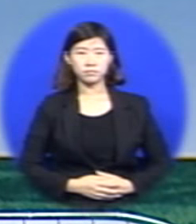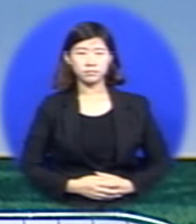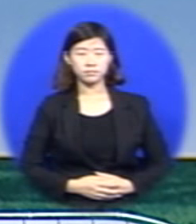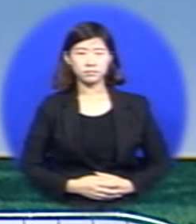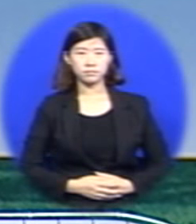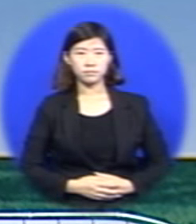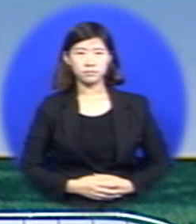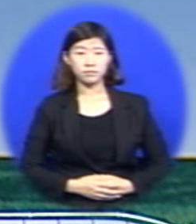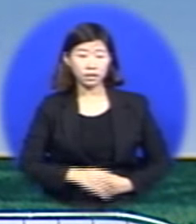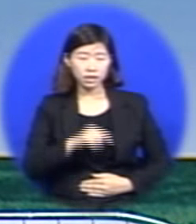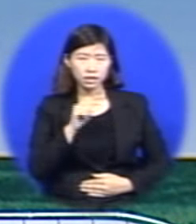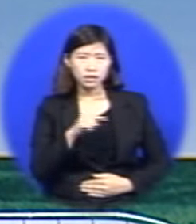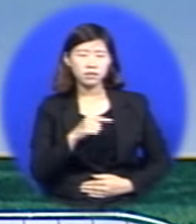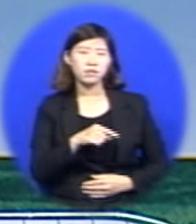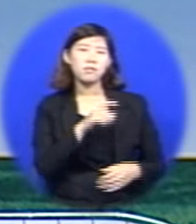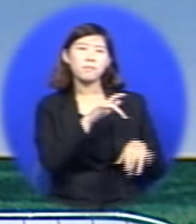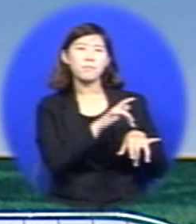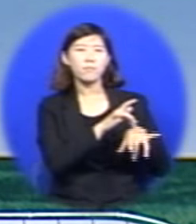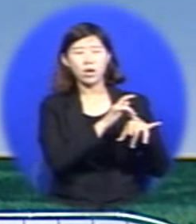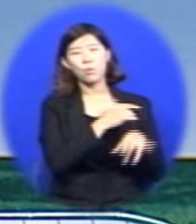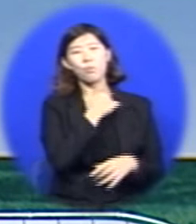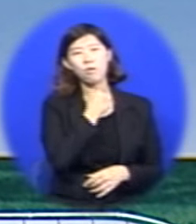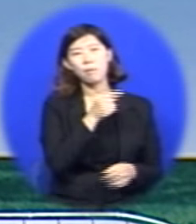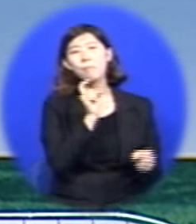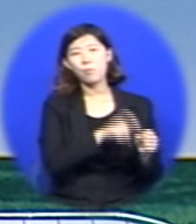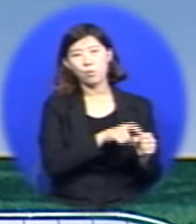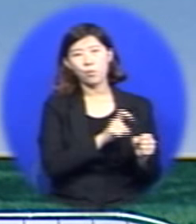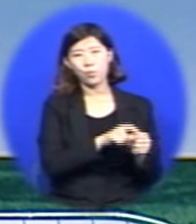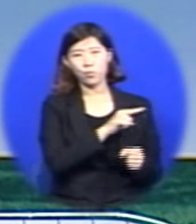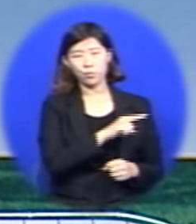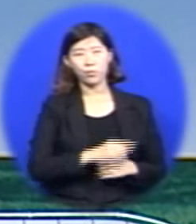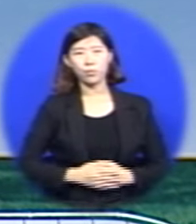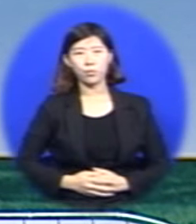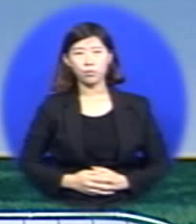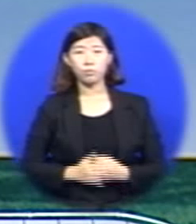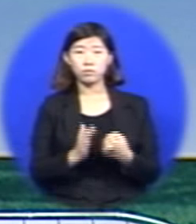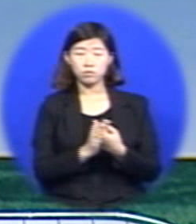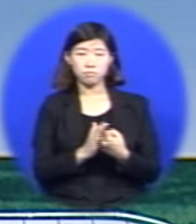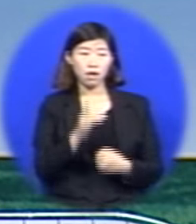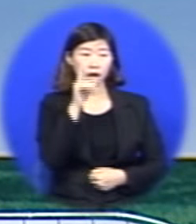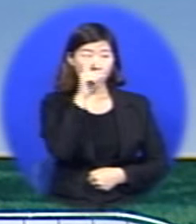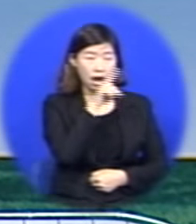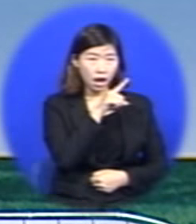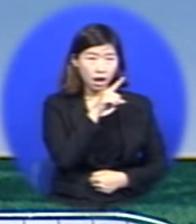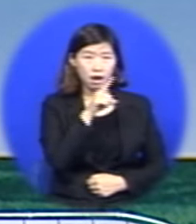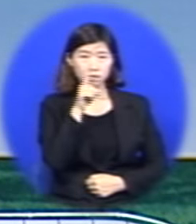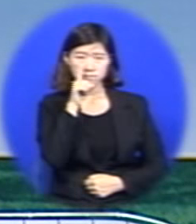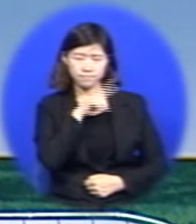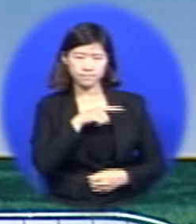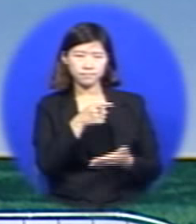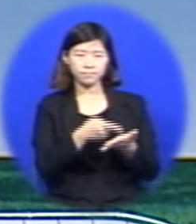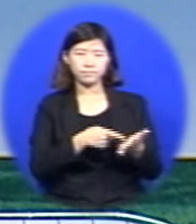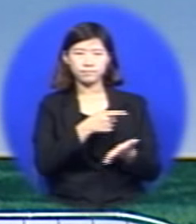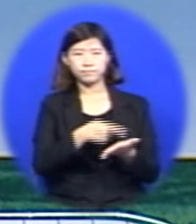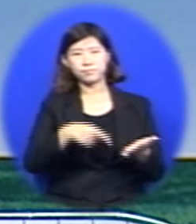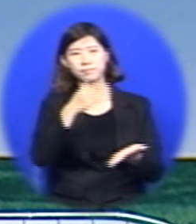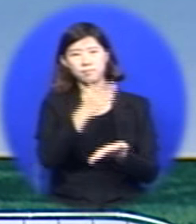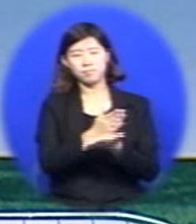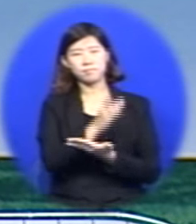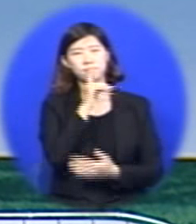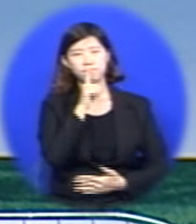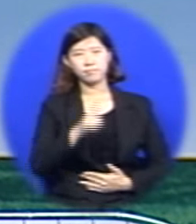여기까지 가는 것이 마귀가 원하는 것입니다. 그래서 악을 악으로 갚지 말라고 하신 거예요. 제가